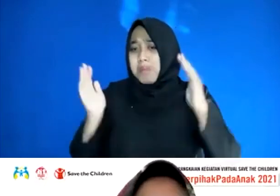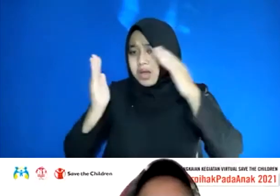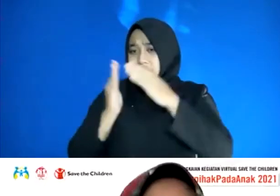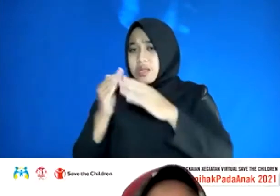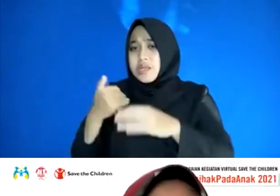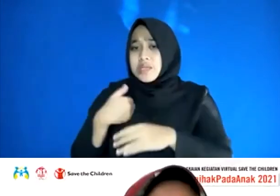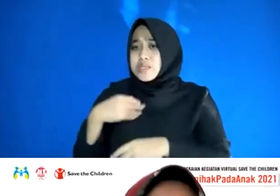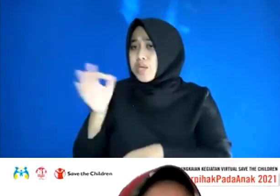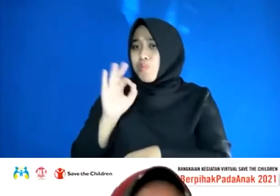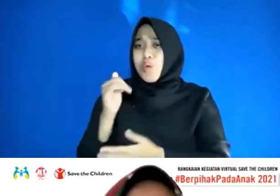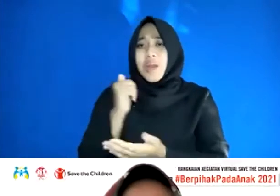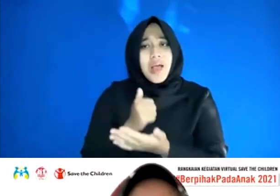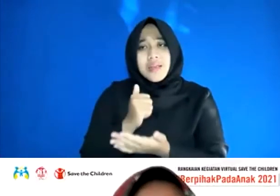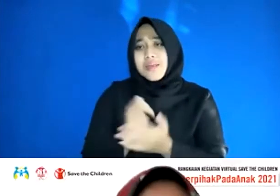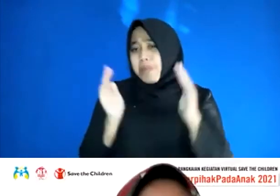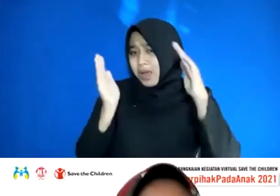orang Makassar sebetulnya.